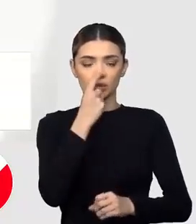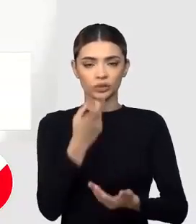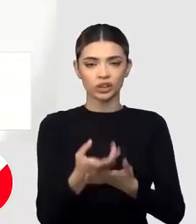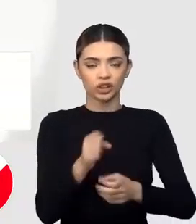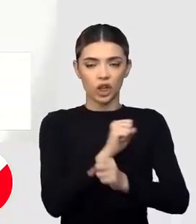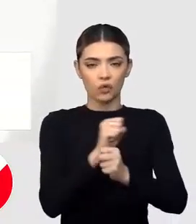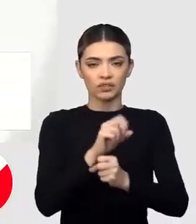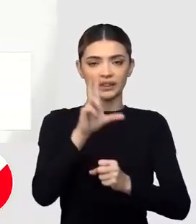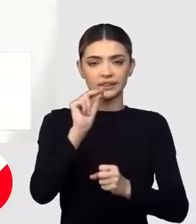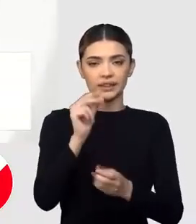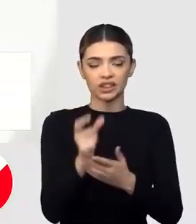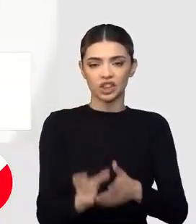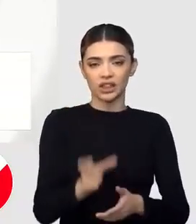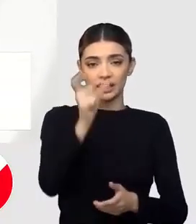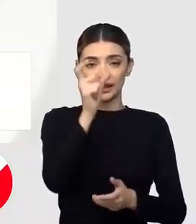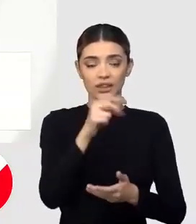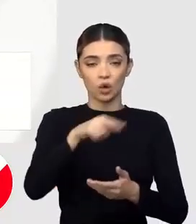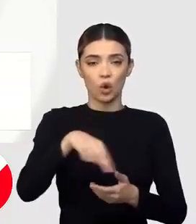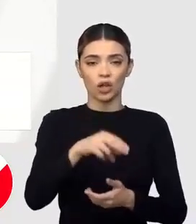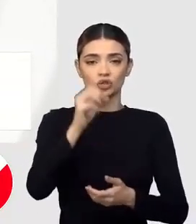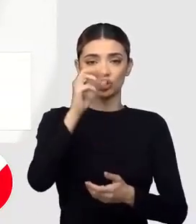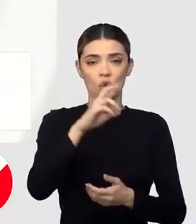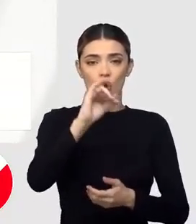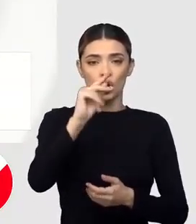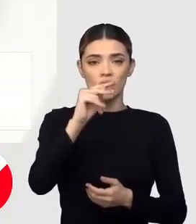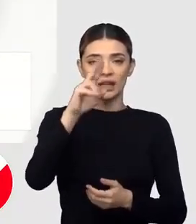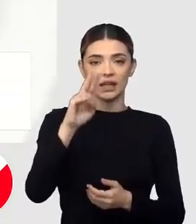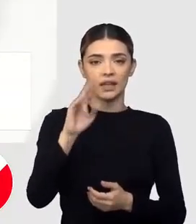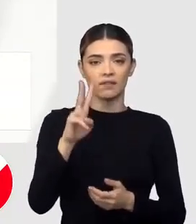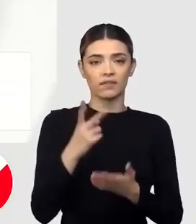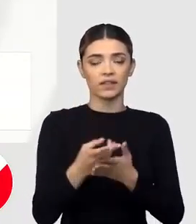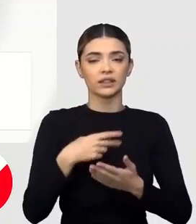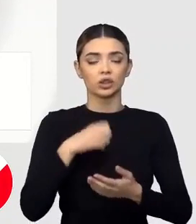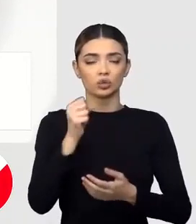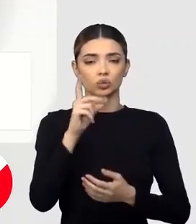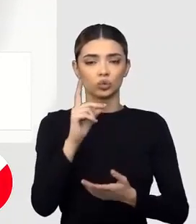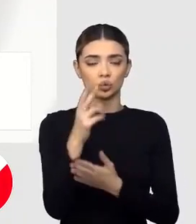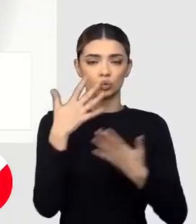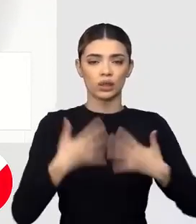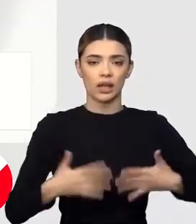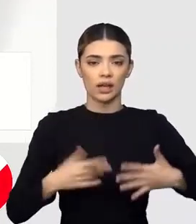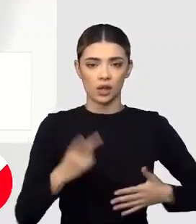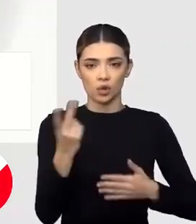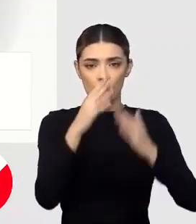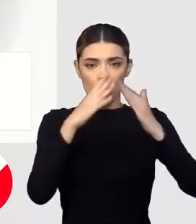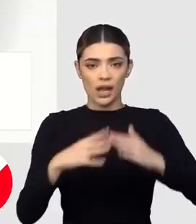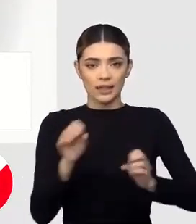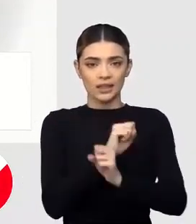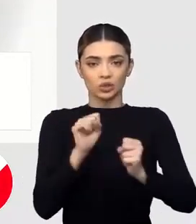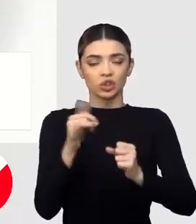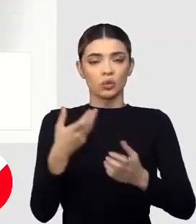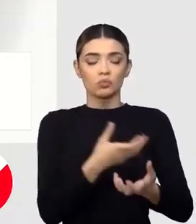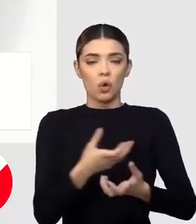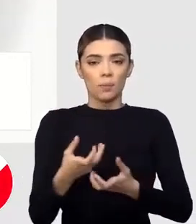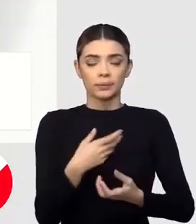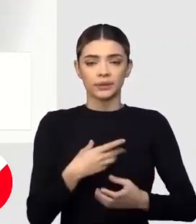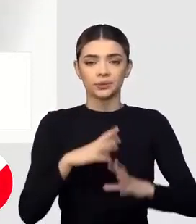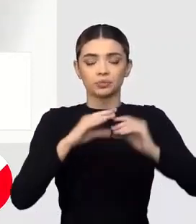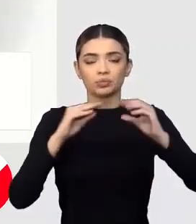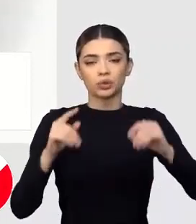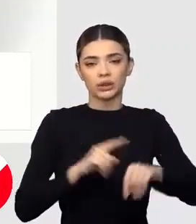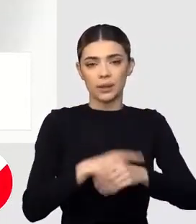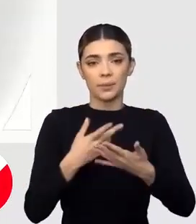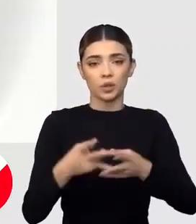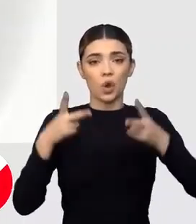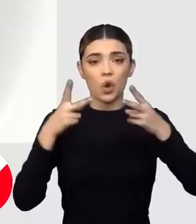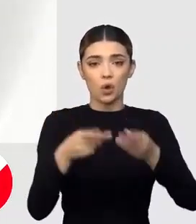Bombardamentele rusești au avariat 30 de clădiri rezidențiale în orașul Orhiv din sudul Ucrainei. Două case au fost distruse, iar pompierii s-au luptat pentru